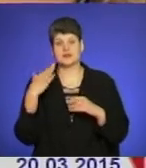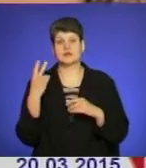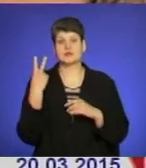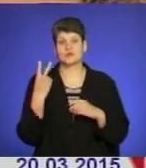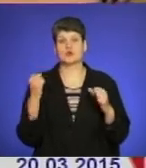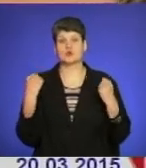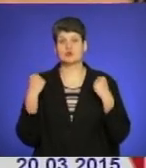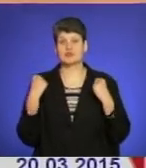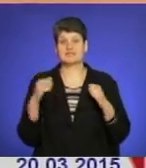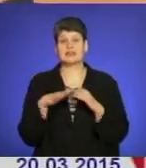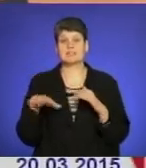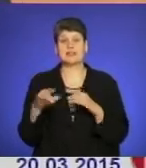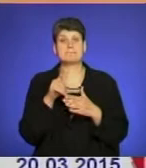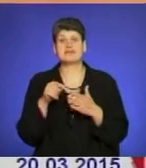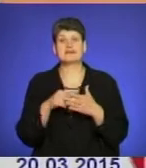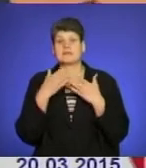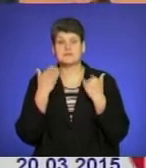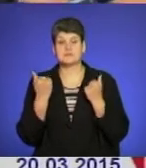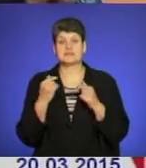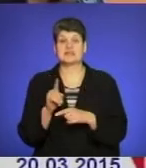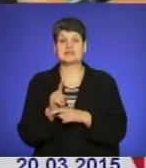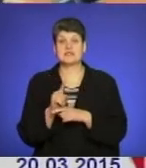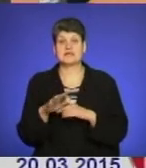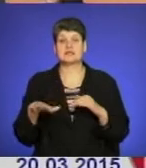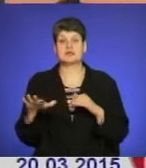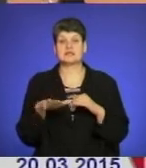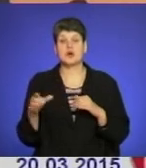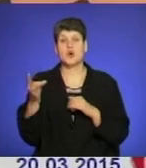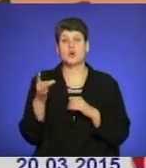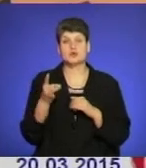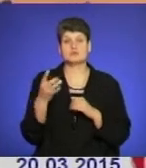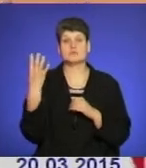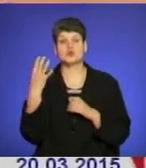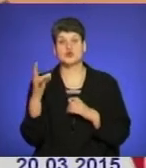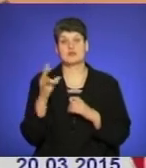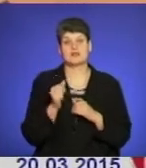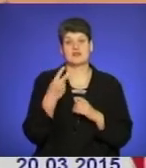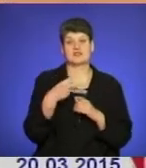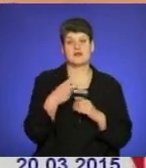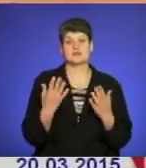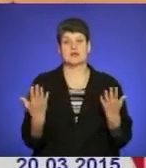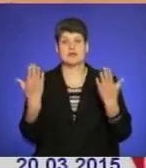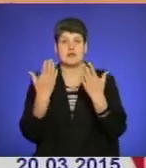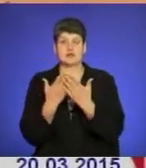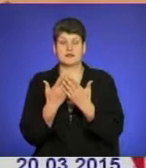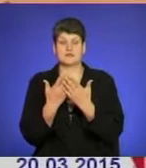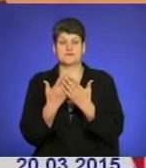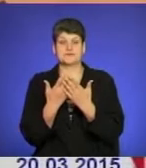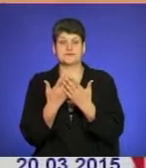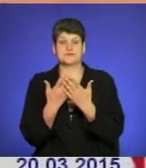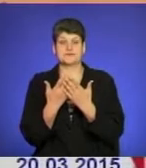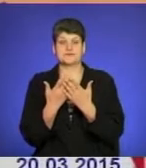спортивних майданчиків. Питань немає. Ну, стандартні майданчики, розмір, будь ласка, 40 на 20. Знову наклали проект.